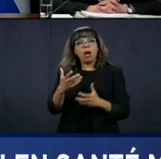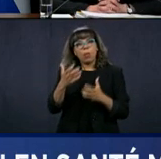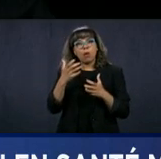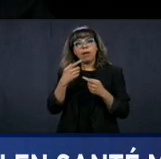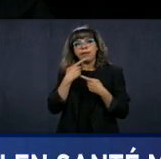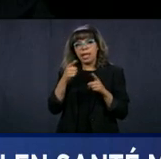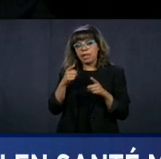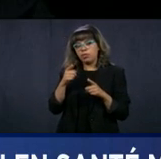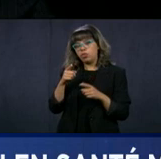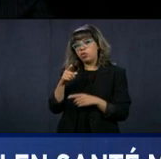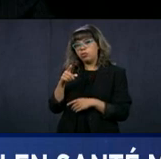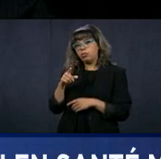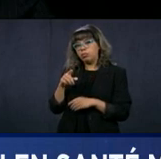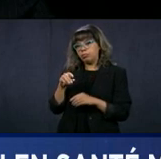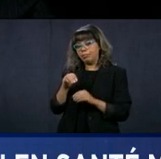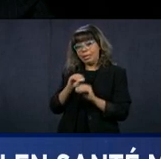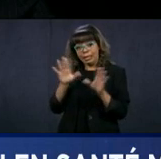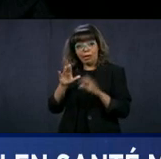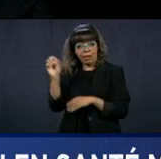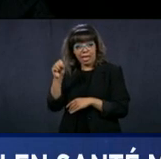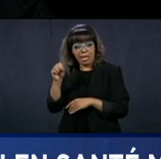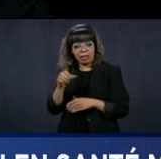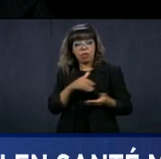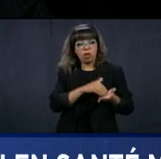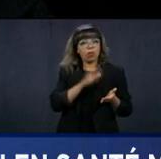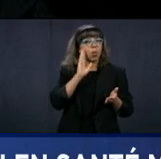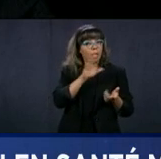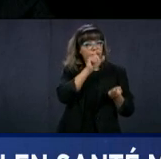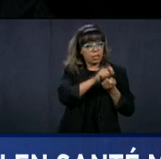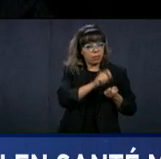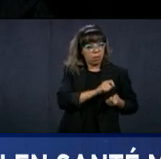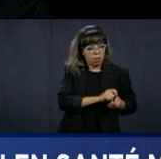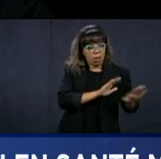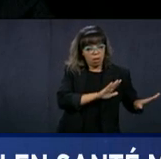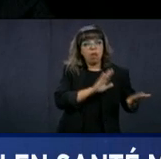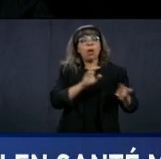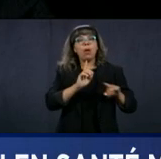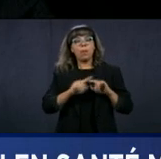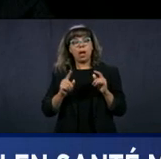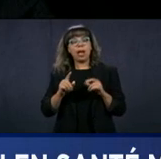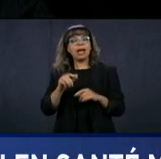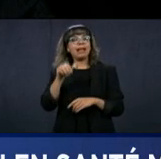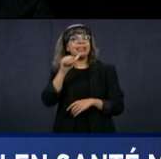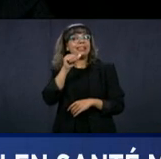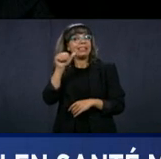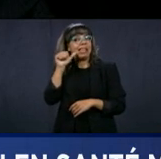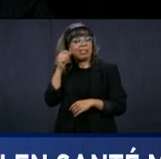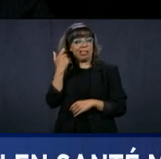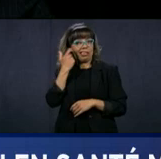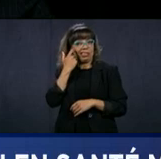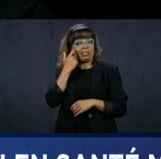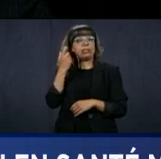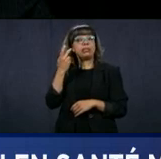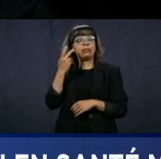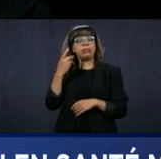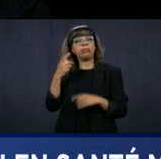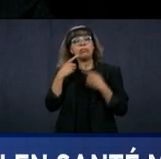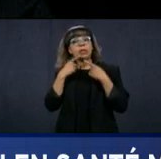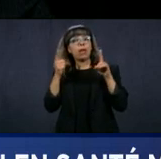de compléter avec les détails des protocole. Ce que je veux vous dire, et je veux être clair, comme Mme Blais l'a dit